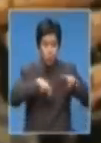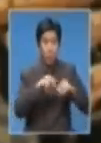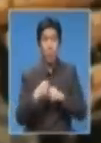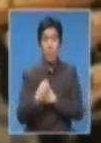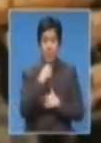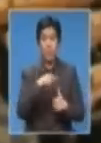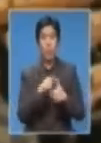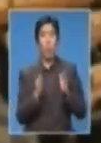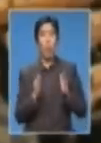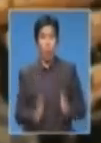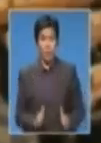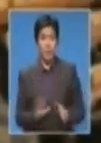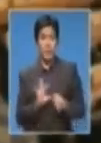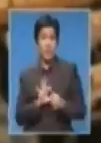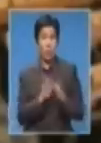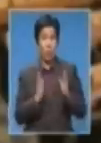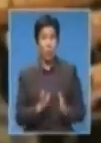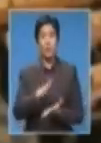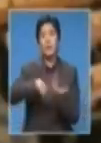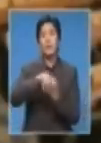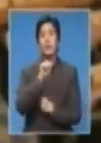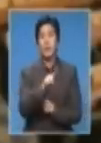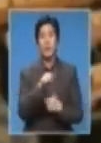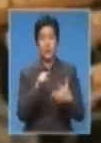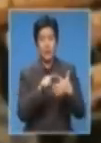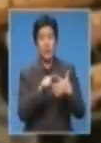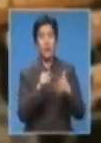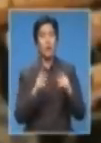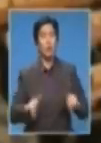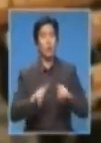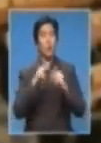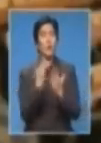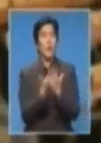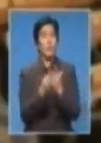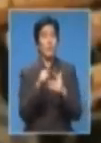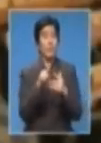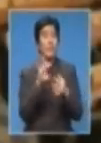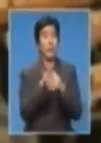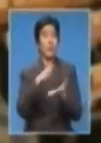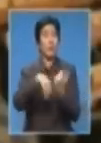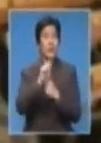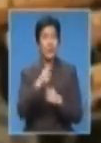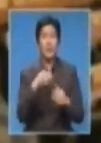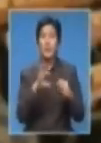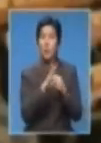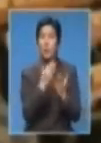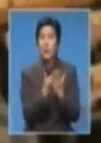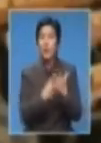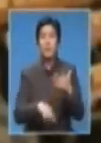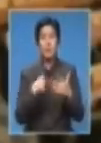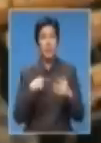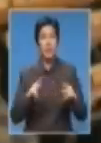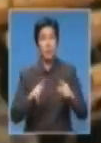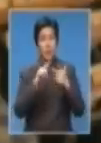รนะกับคนนะเรื่องเศรษฐกิจก็กระทรวงการคลังบ้างอะไรบ้างด้านเศรษฐกิจนะครับคงทราบอยู่แล้วล่ะ67กระทรวง